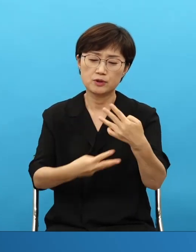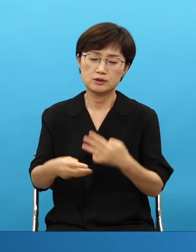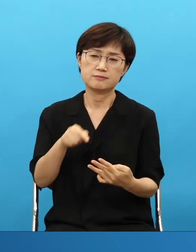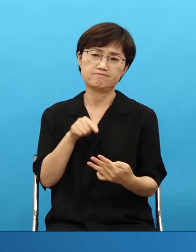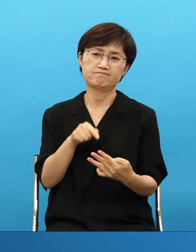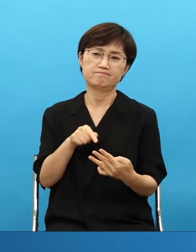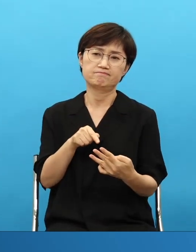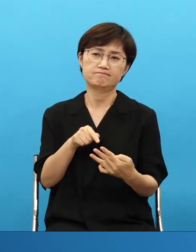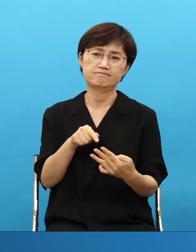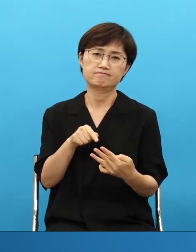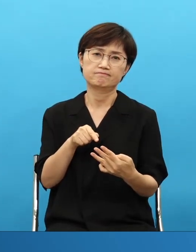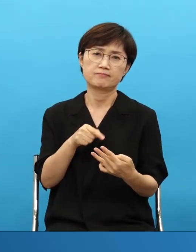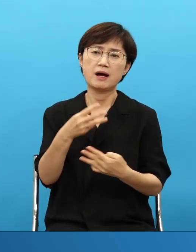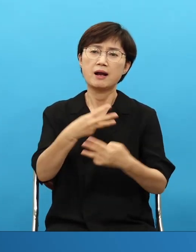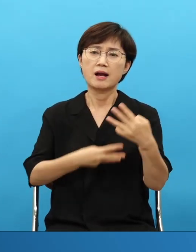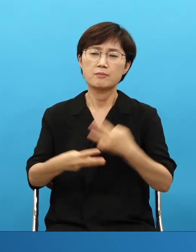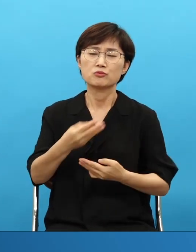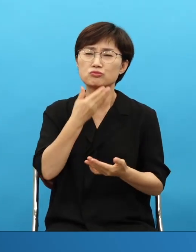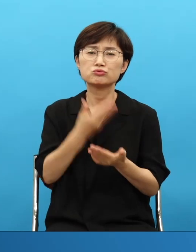如果想做世界宣教的话，虽然 RTS